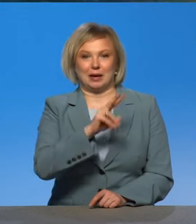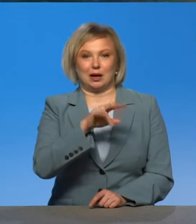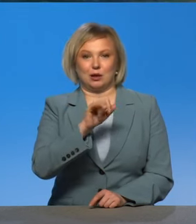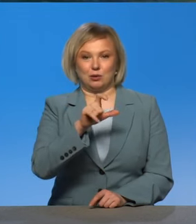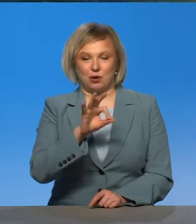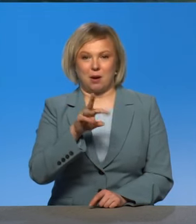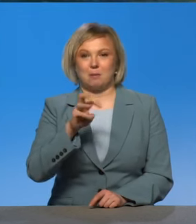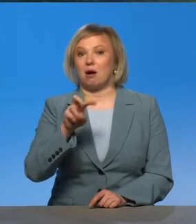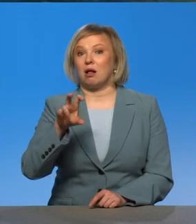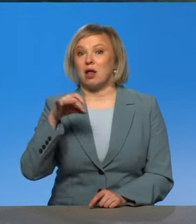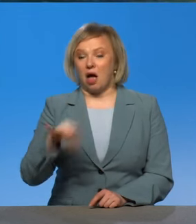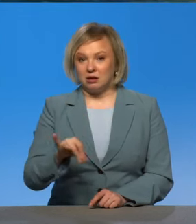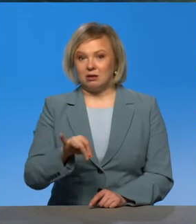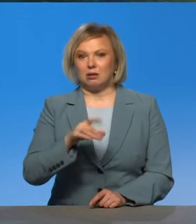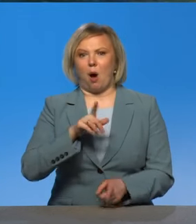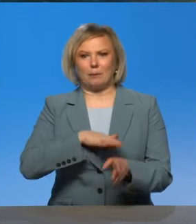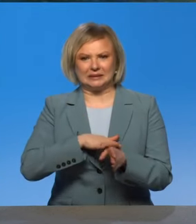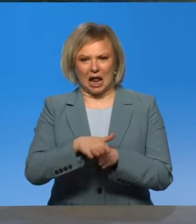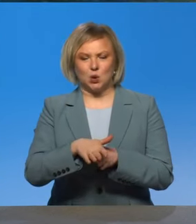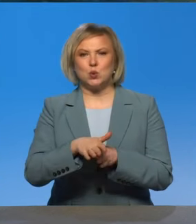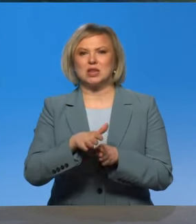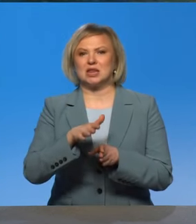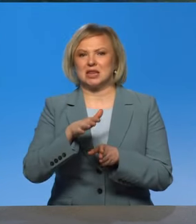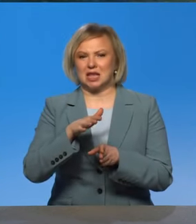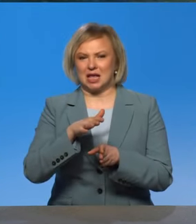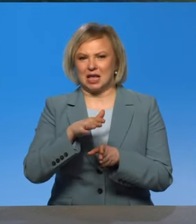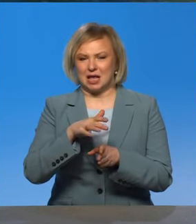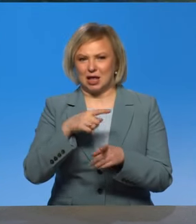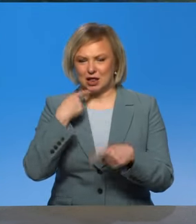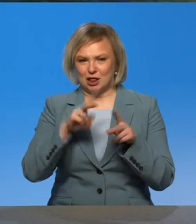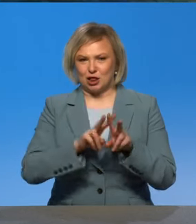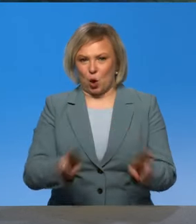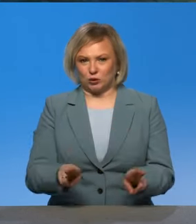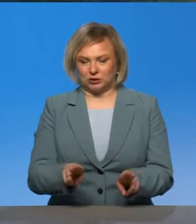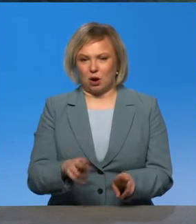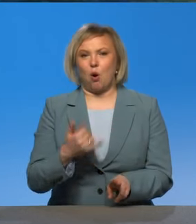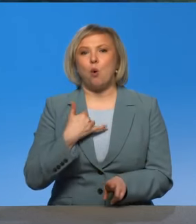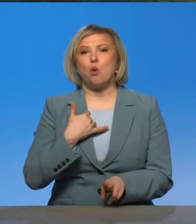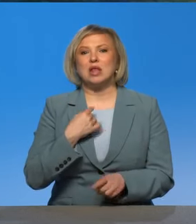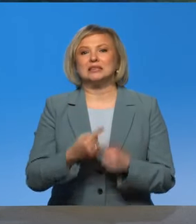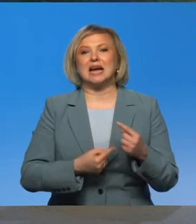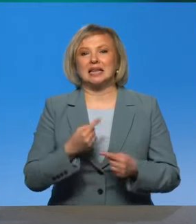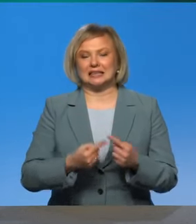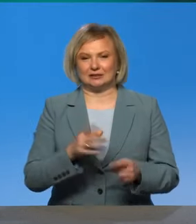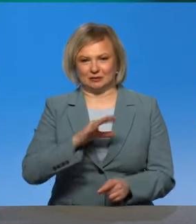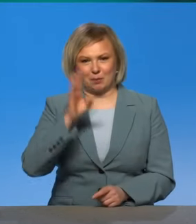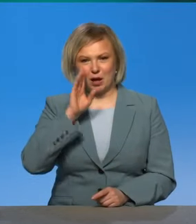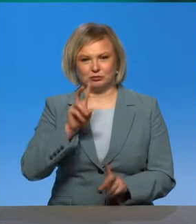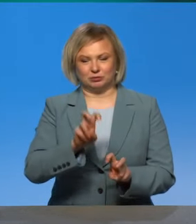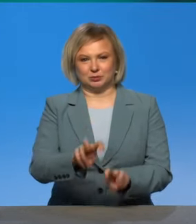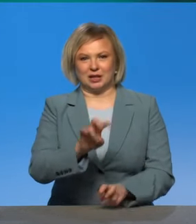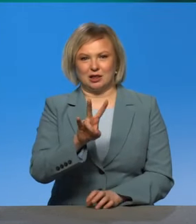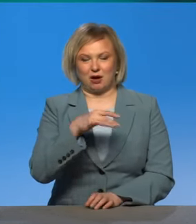Полный тезка. Да. Но это у нас не традиция в семье. А, ну я как раз хотел спросить, это вот так придумано было? Всех мальчиков называли Николаями. Так получилось,